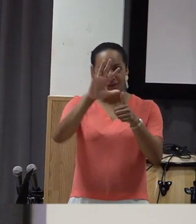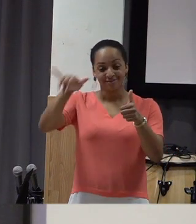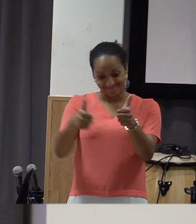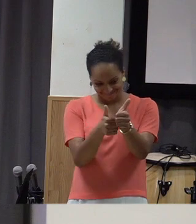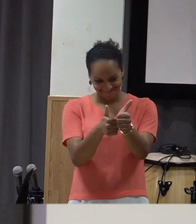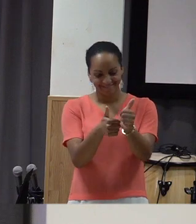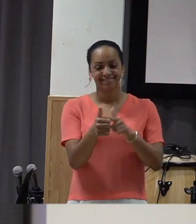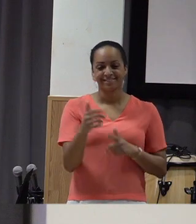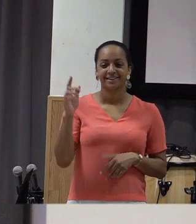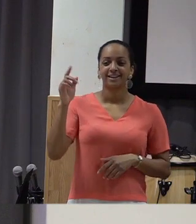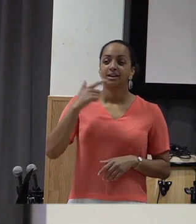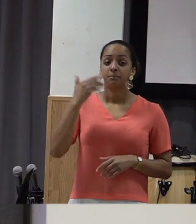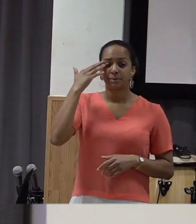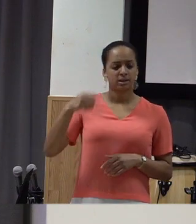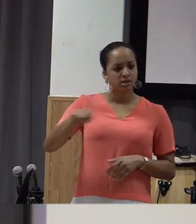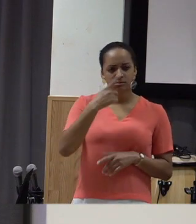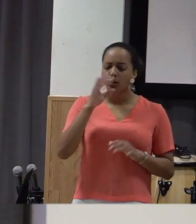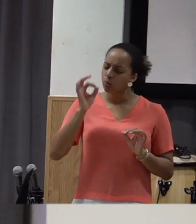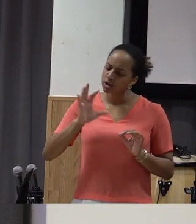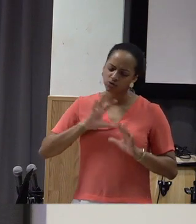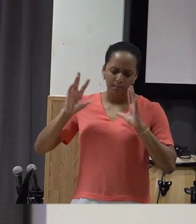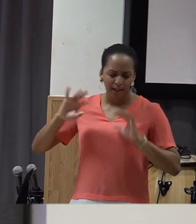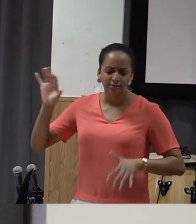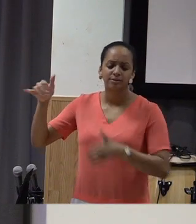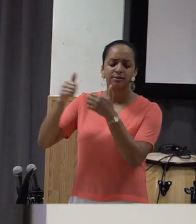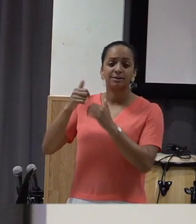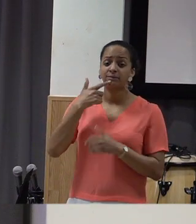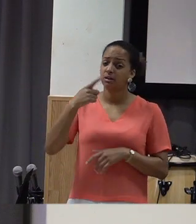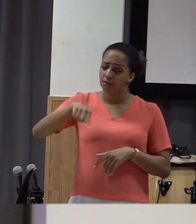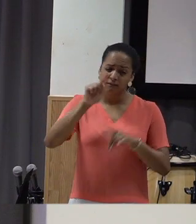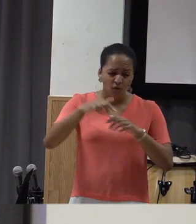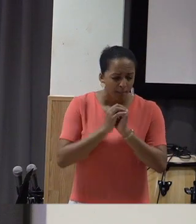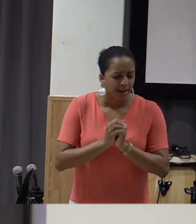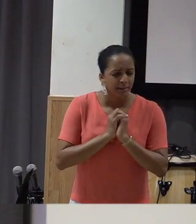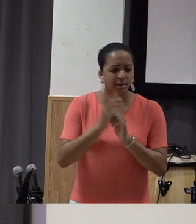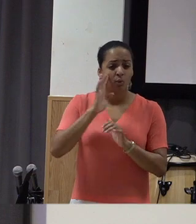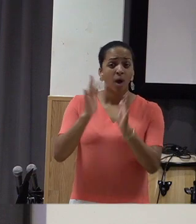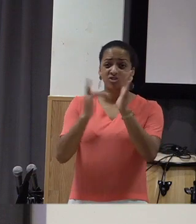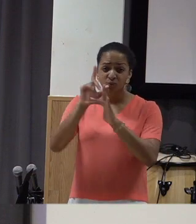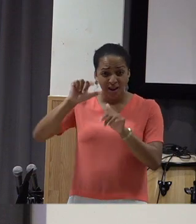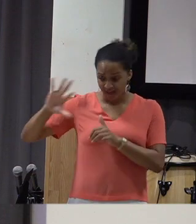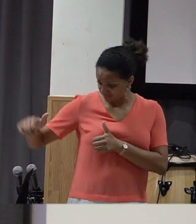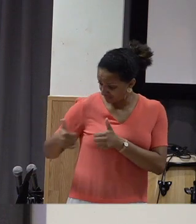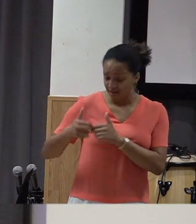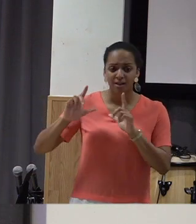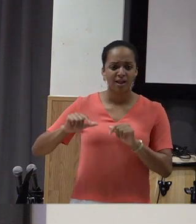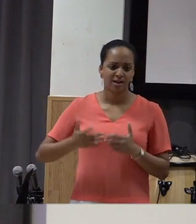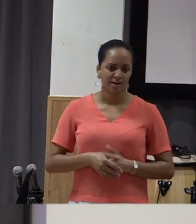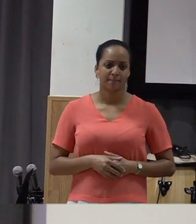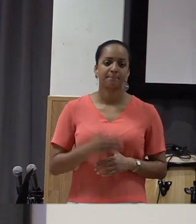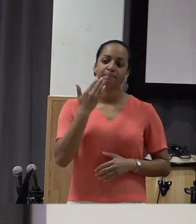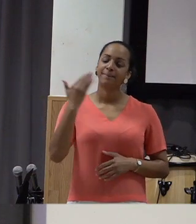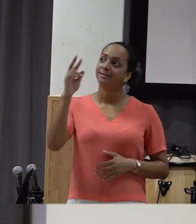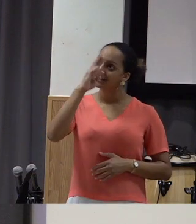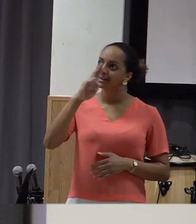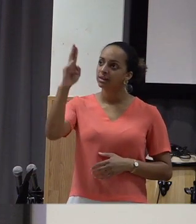place dans les lieux célestes, alors tu pourras prier parce que tu sauras que tes prières seront entendues car Jésus est à côté de toi. Merci Seigneur. La dernière chose